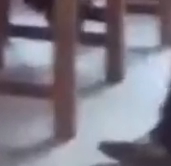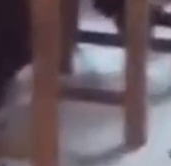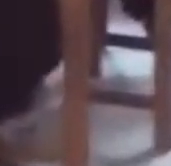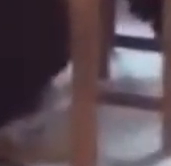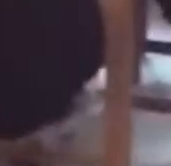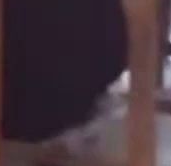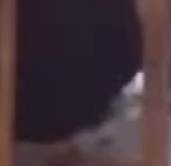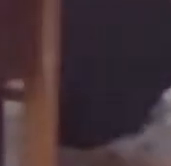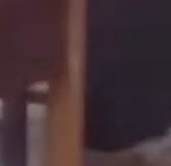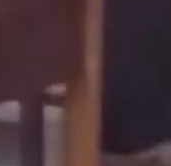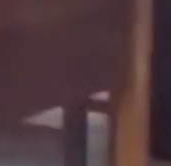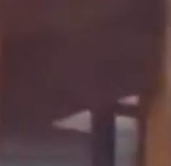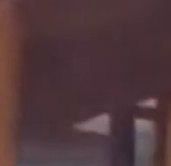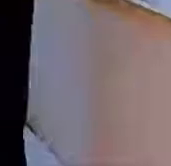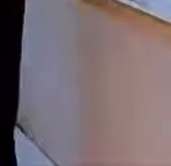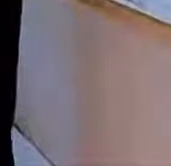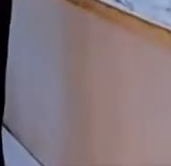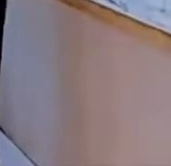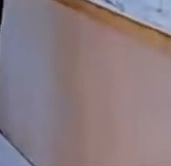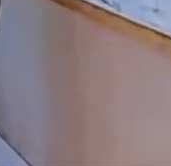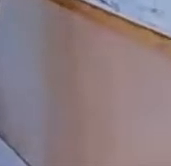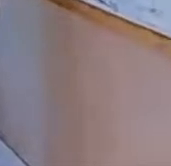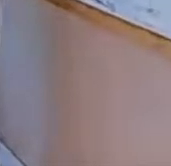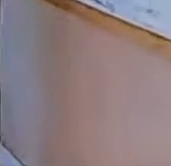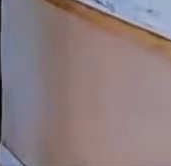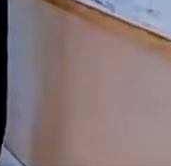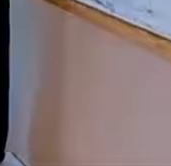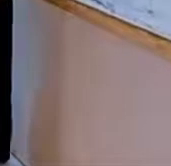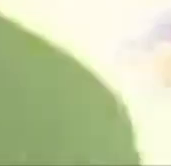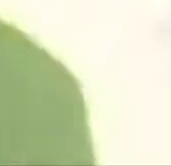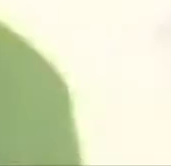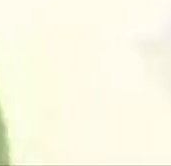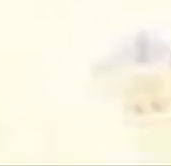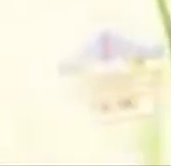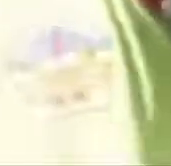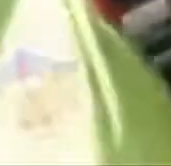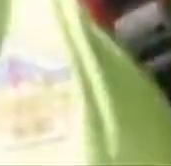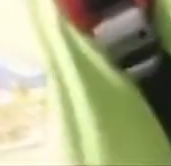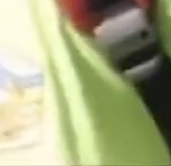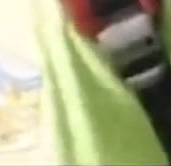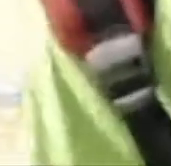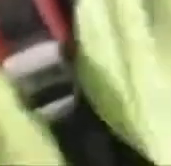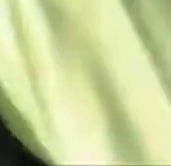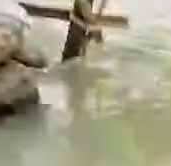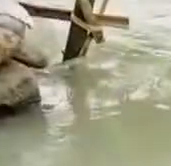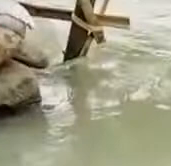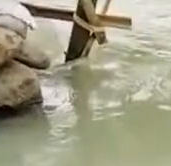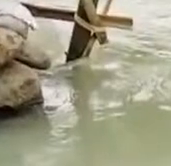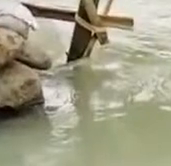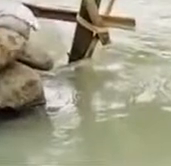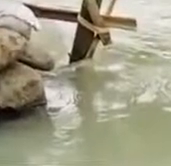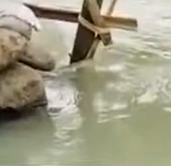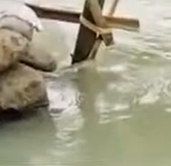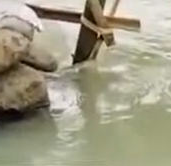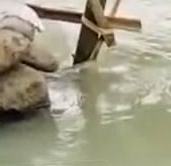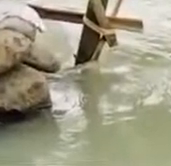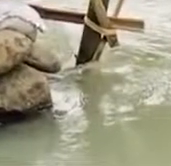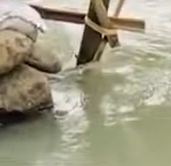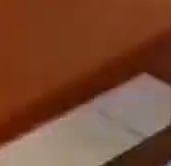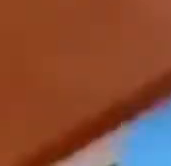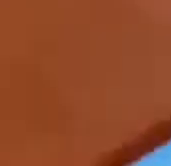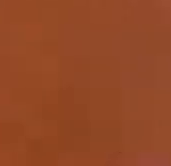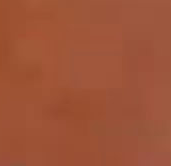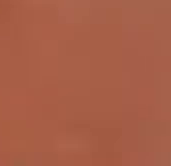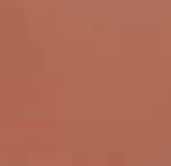ujian sekolah berstandar nasional, menyederhanakan rencana pelaksanaan pembelajaran, serta mengatur zonasi penerimaan peserta didik baru